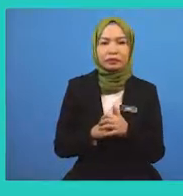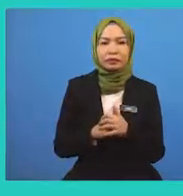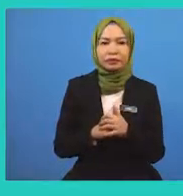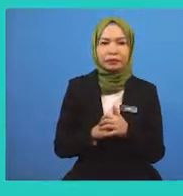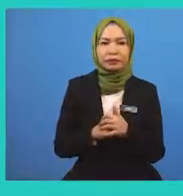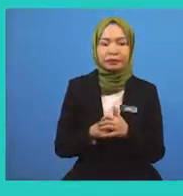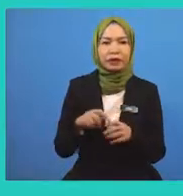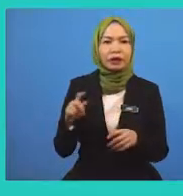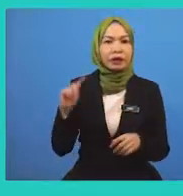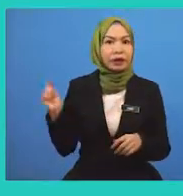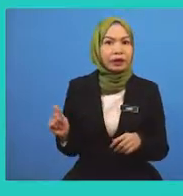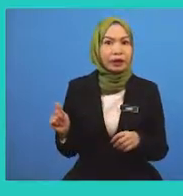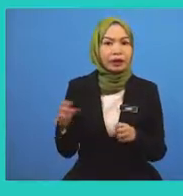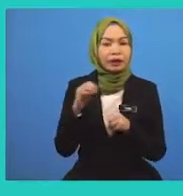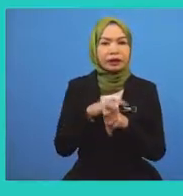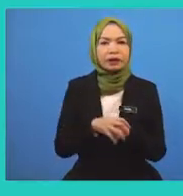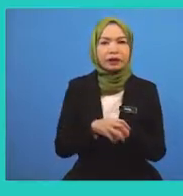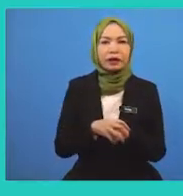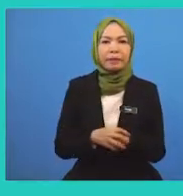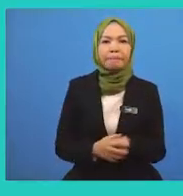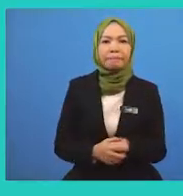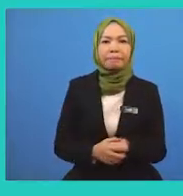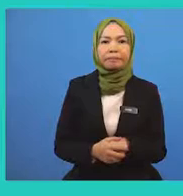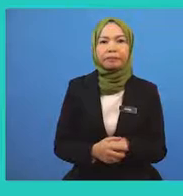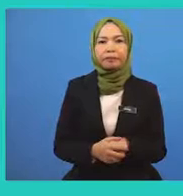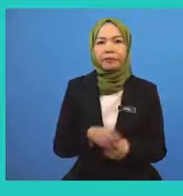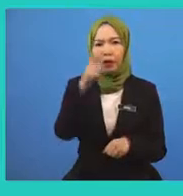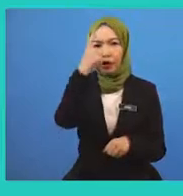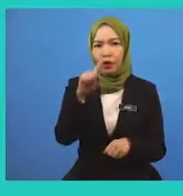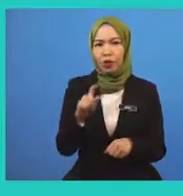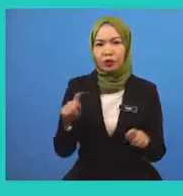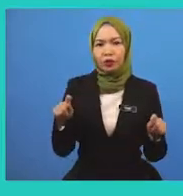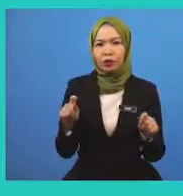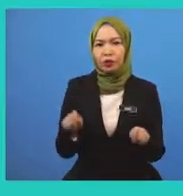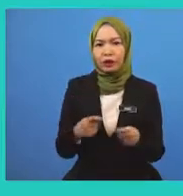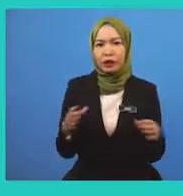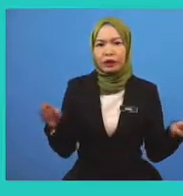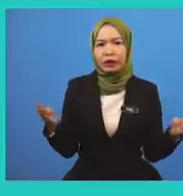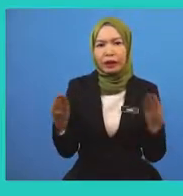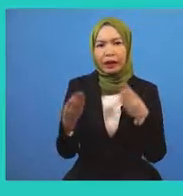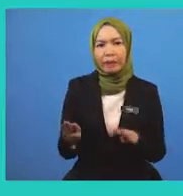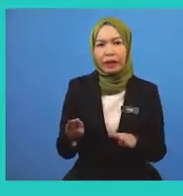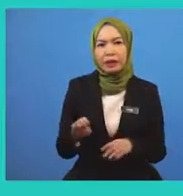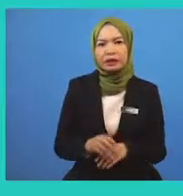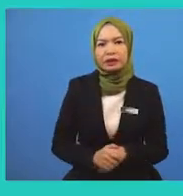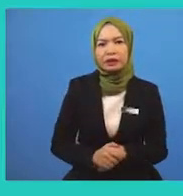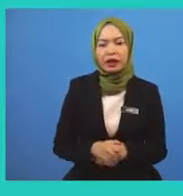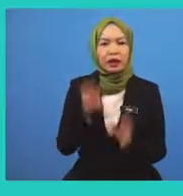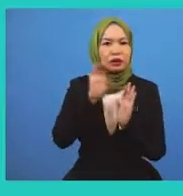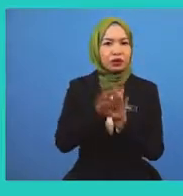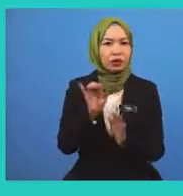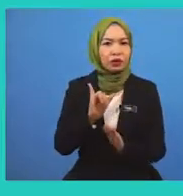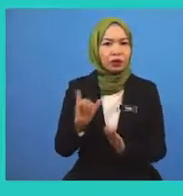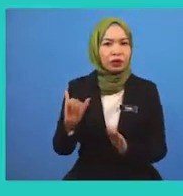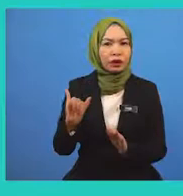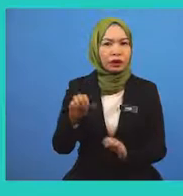Sebagai contoh, tindak balas eksotermik. Antara gas hidrogen dengan gas